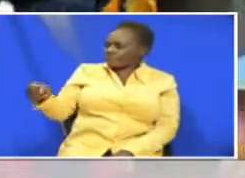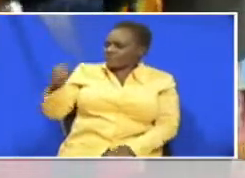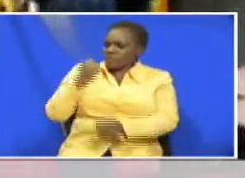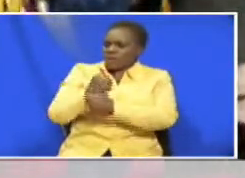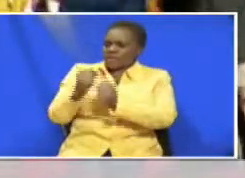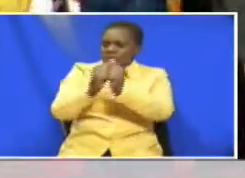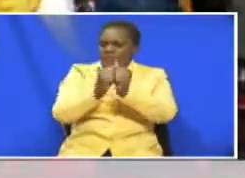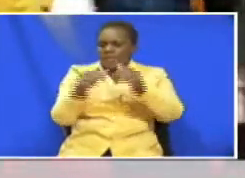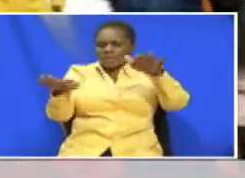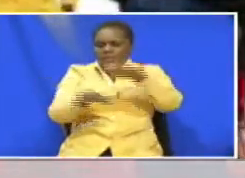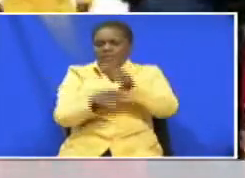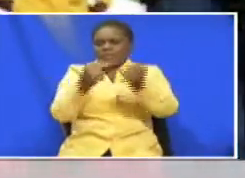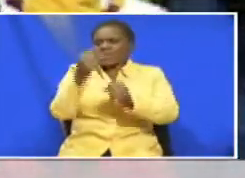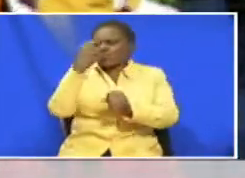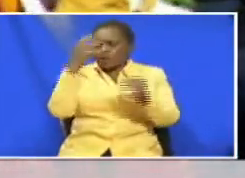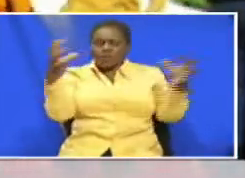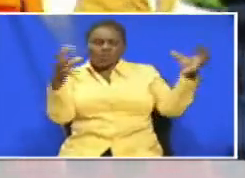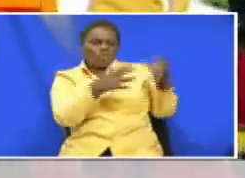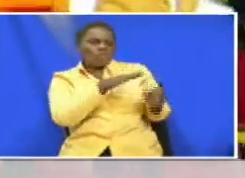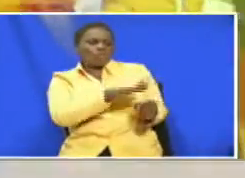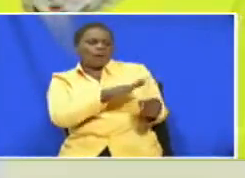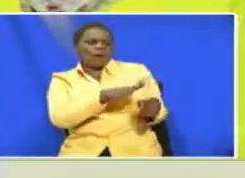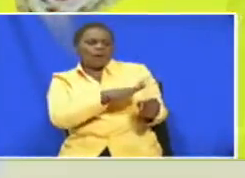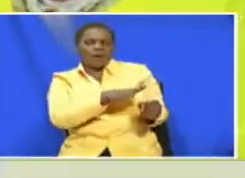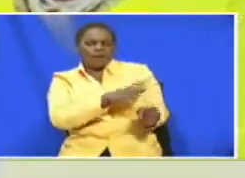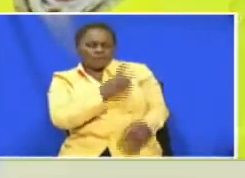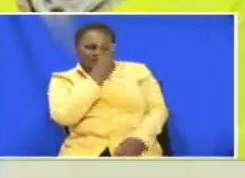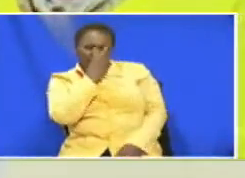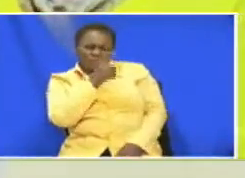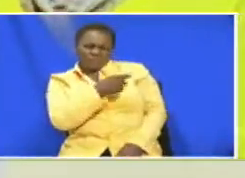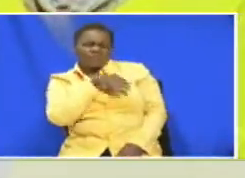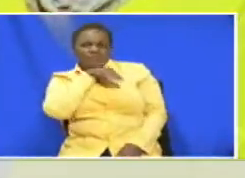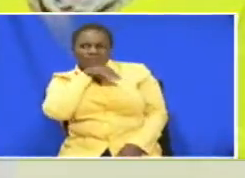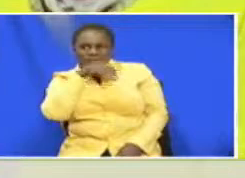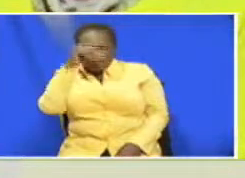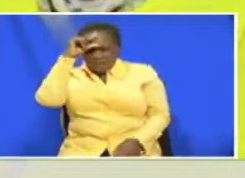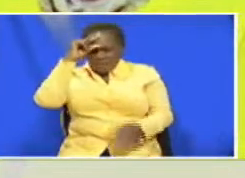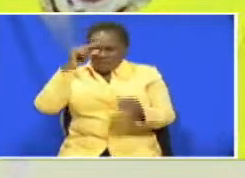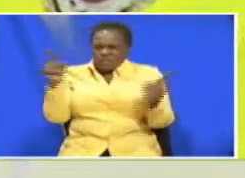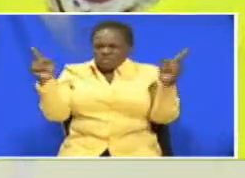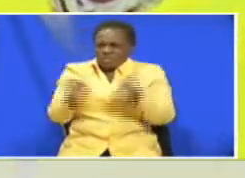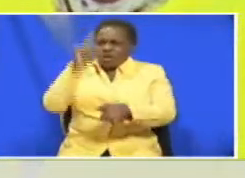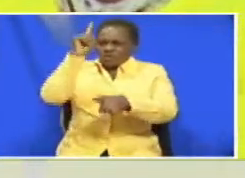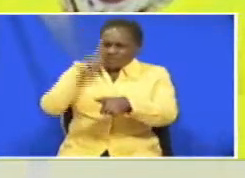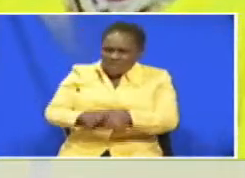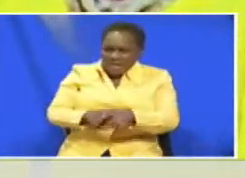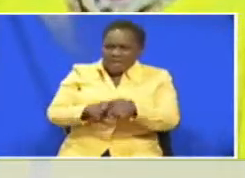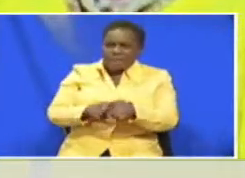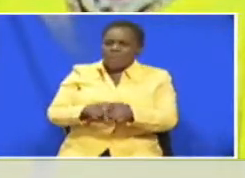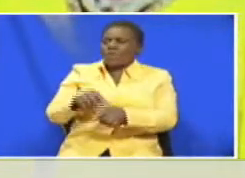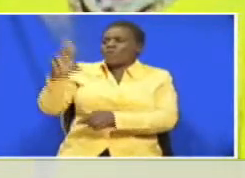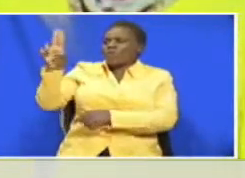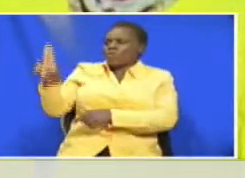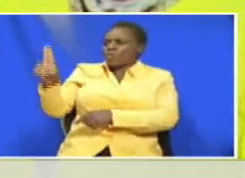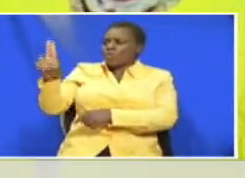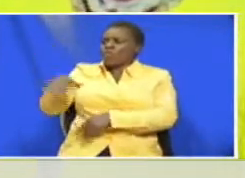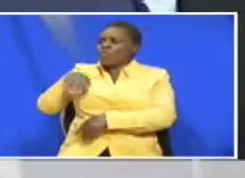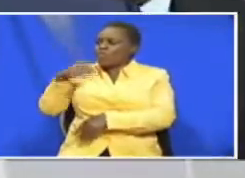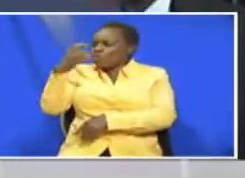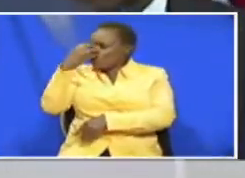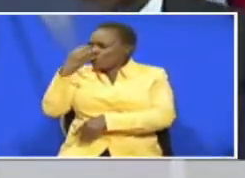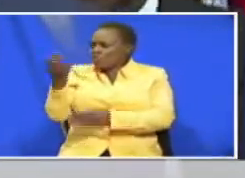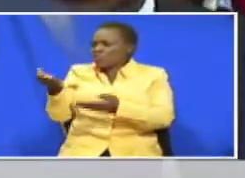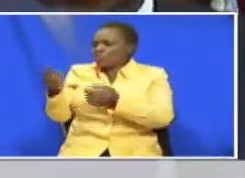Naibu wa rais William Ruto na wafuasi wake walimshuku Raila. Ghafla bin vu, uhusiano kati ya Rais Kenyatta na naibu wake ulianza